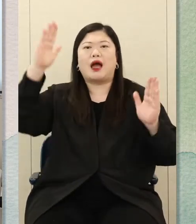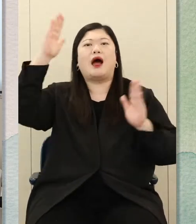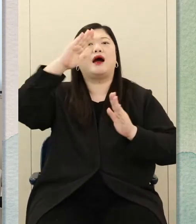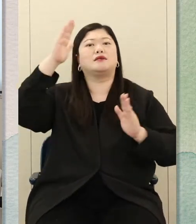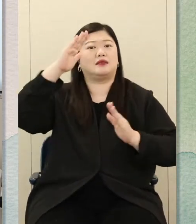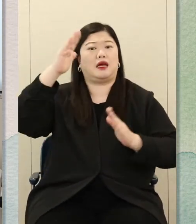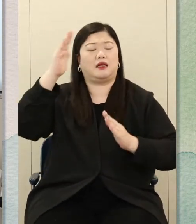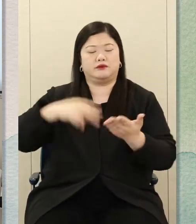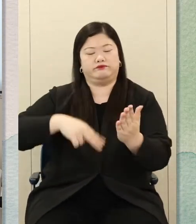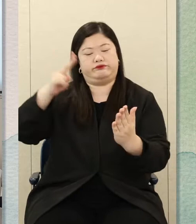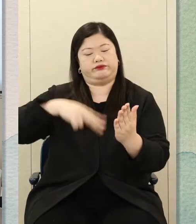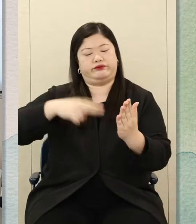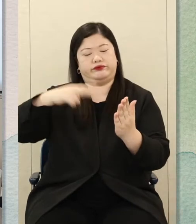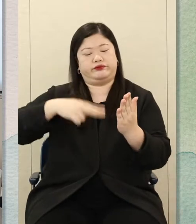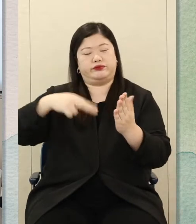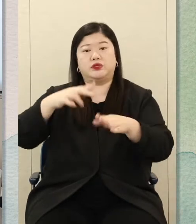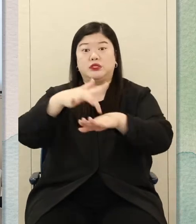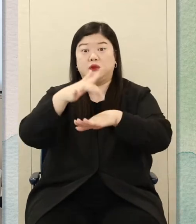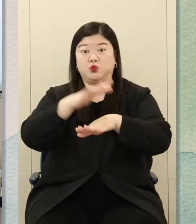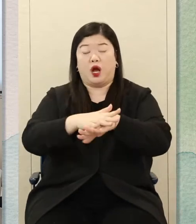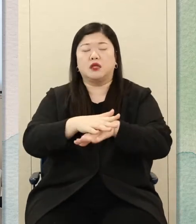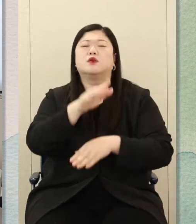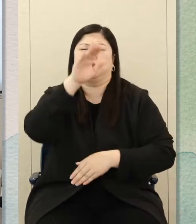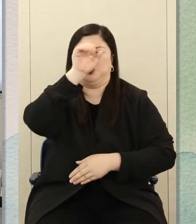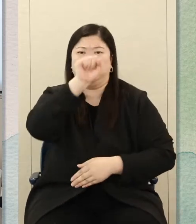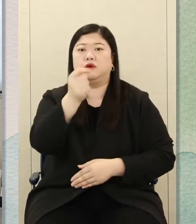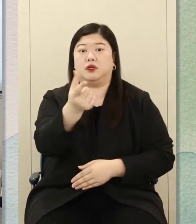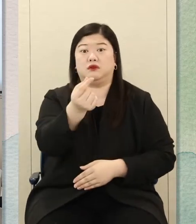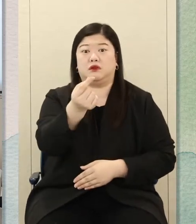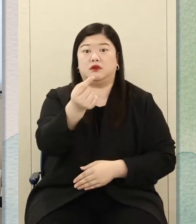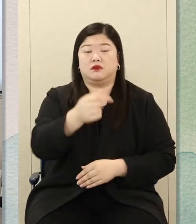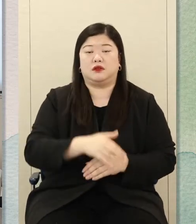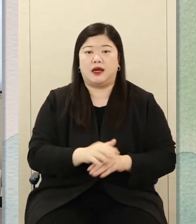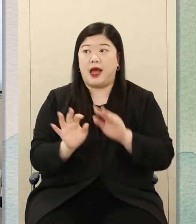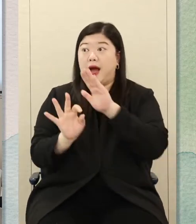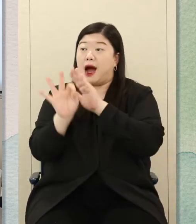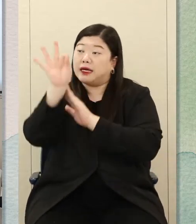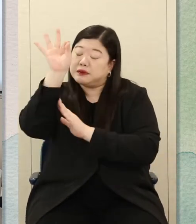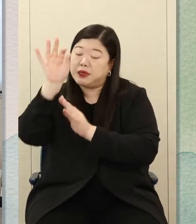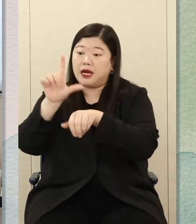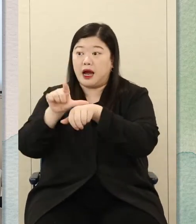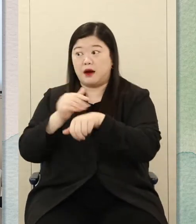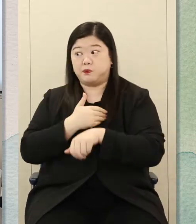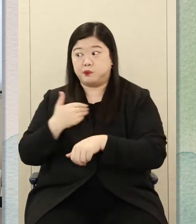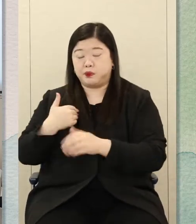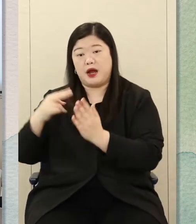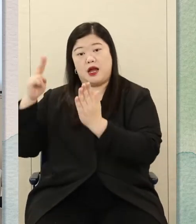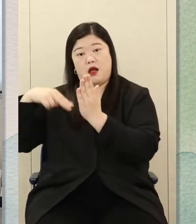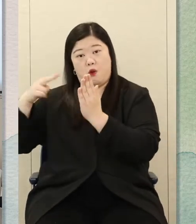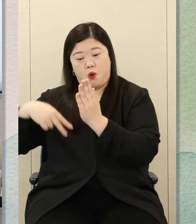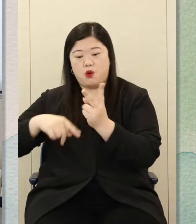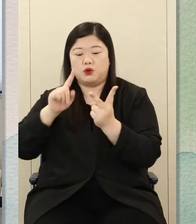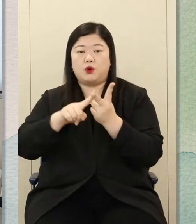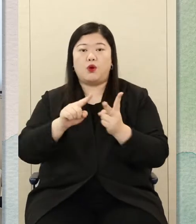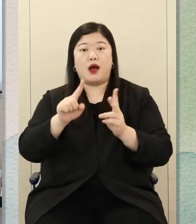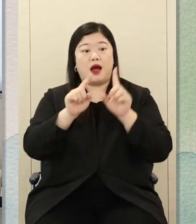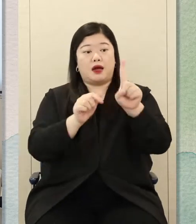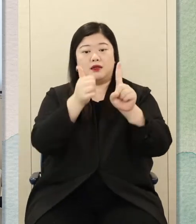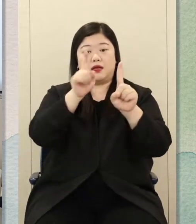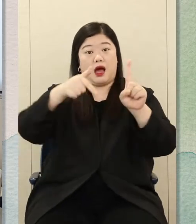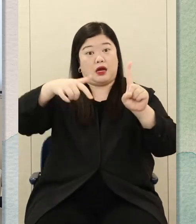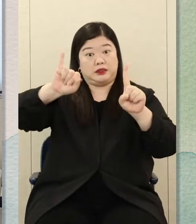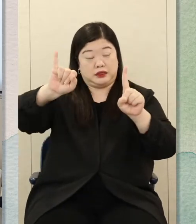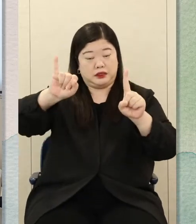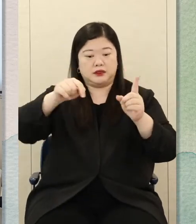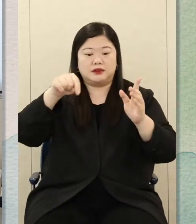들이는 거는 어느 정도는 가능합니다. 왜냐하면 강제로 책을 읽히면 되니까 아침 독서도 하고 그 다음에 한 학기 한 책 읽기도 하고 이렇게